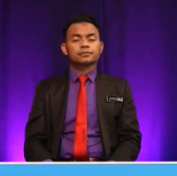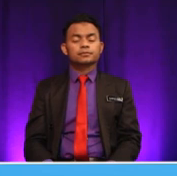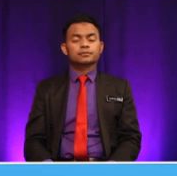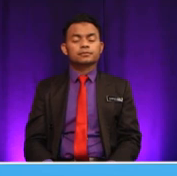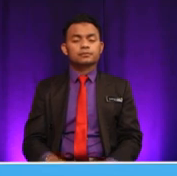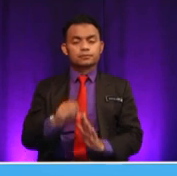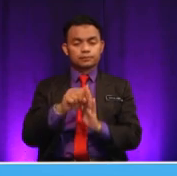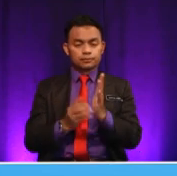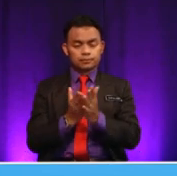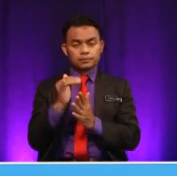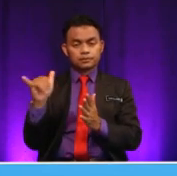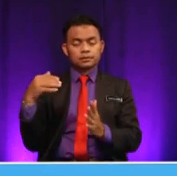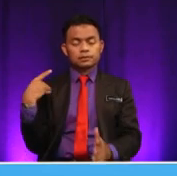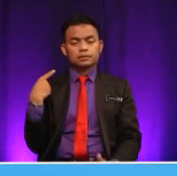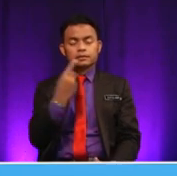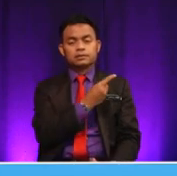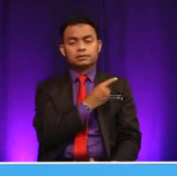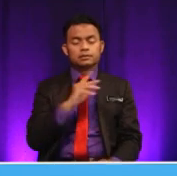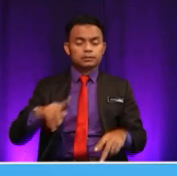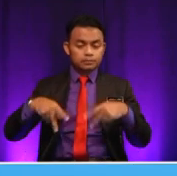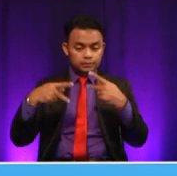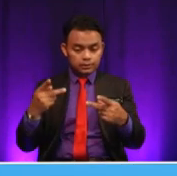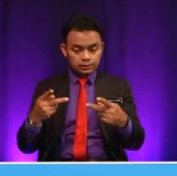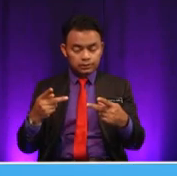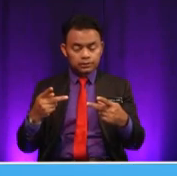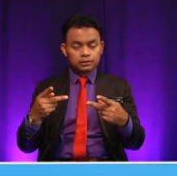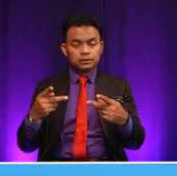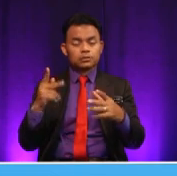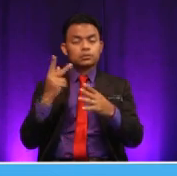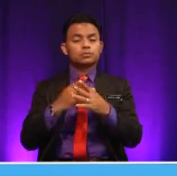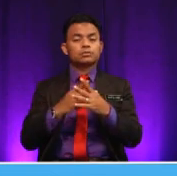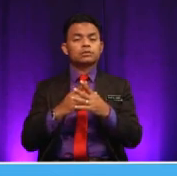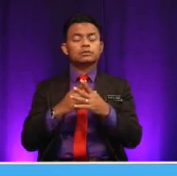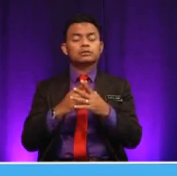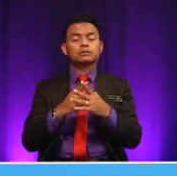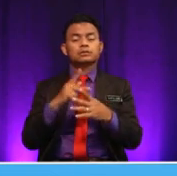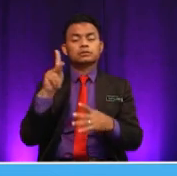seterusnya kita pergi kepada komponen koordinasi komponen koordinasi Apakah